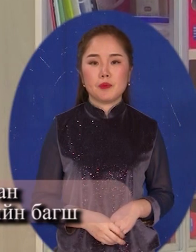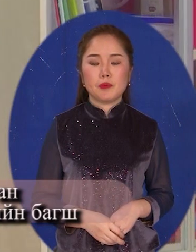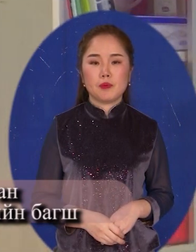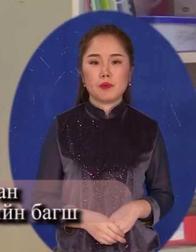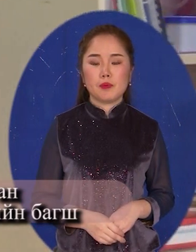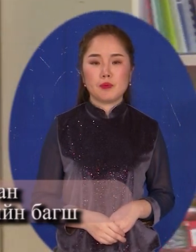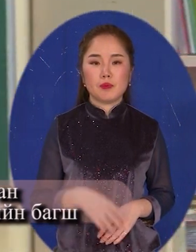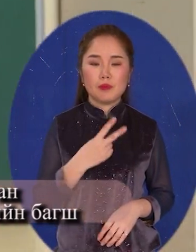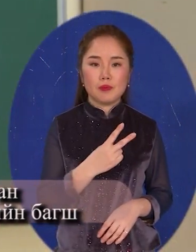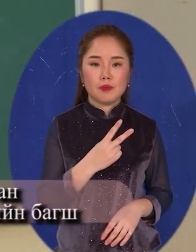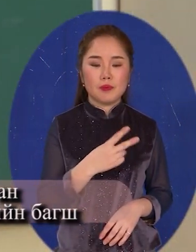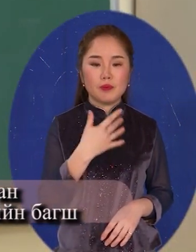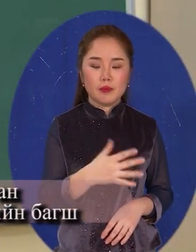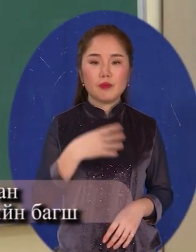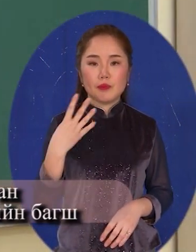264,